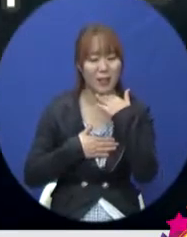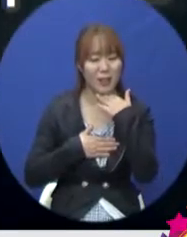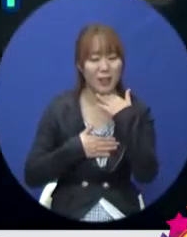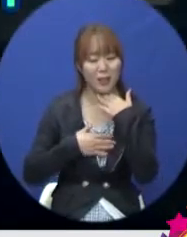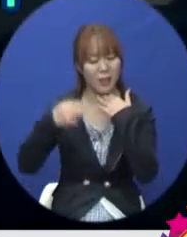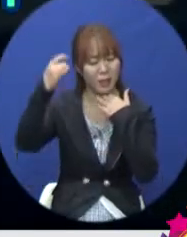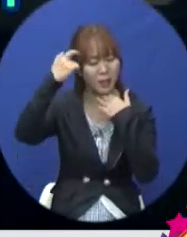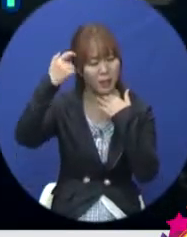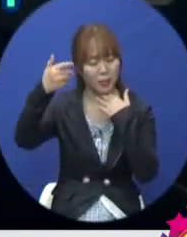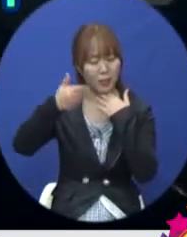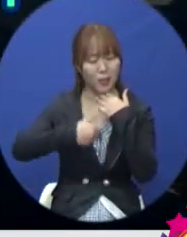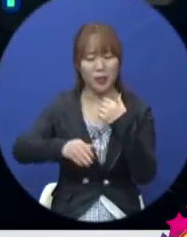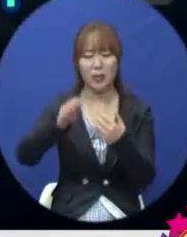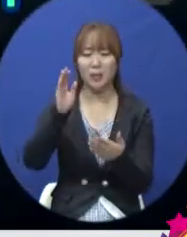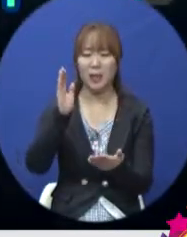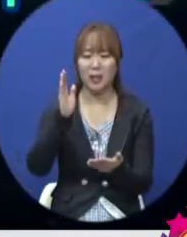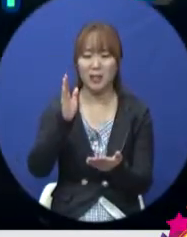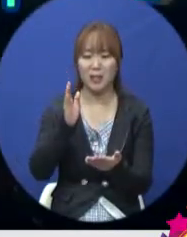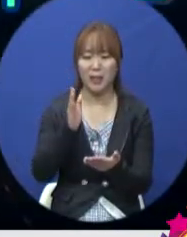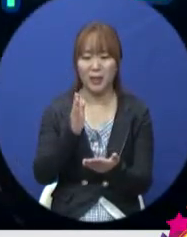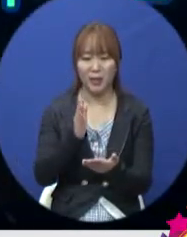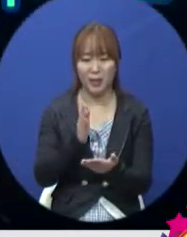내 나이 묻지